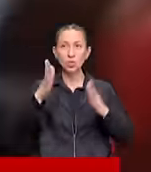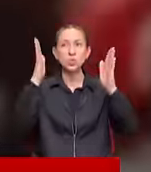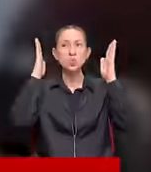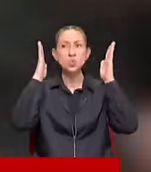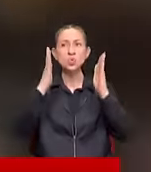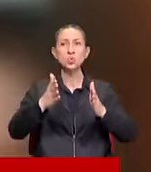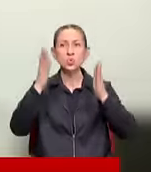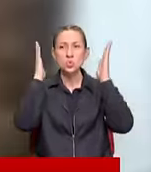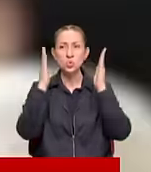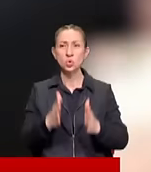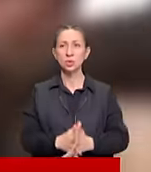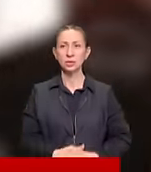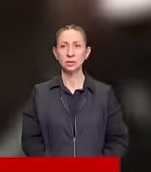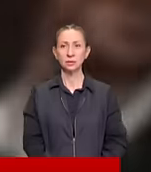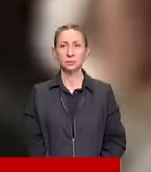yuhlandı.